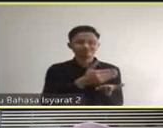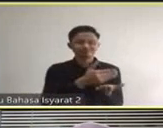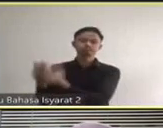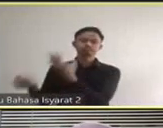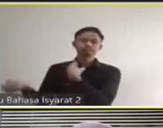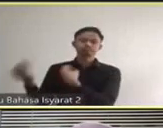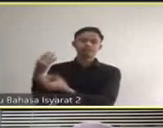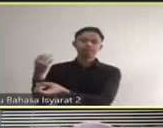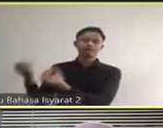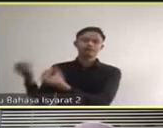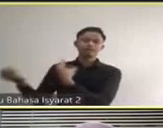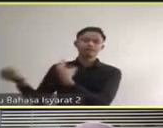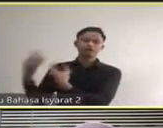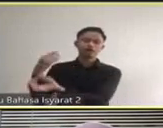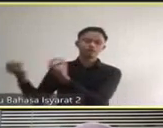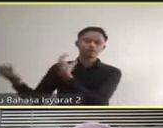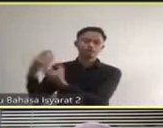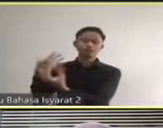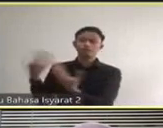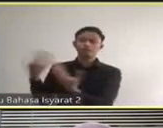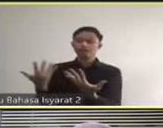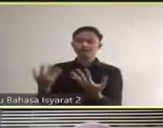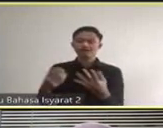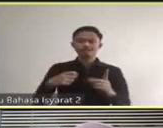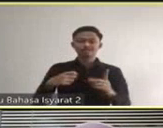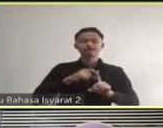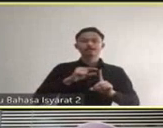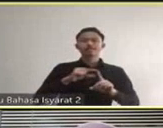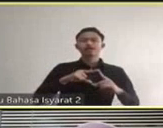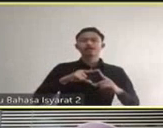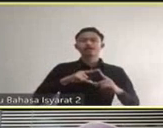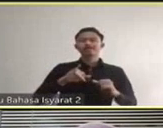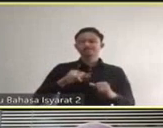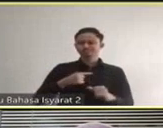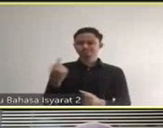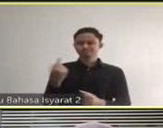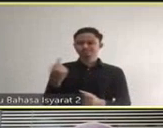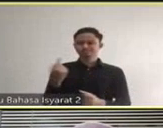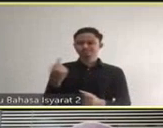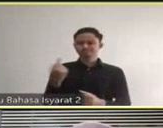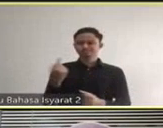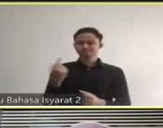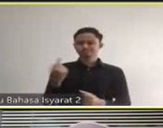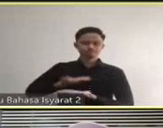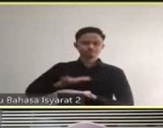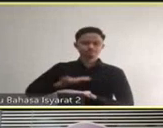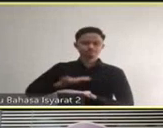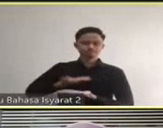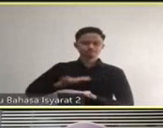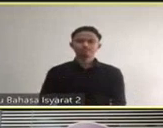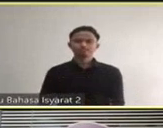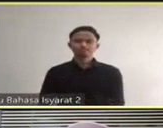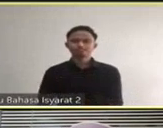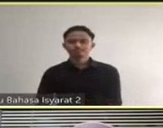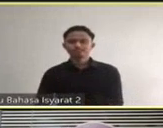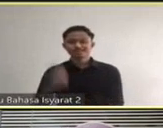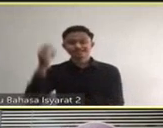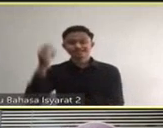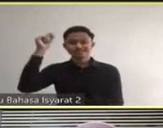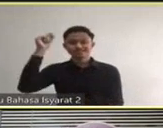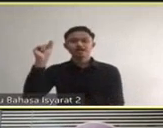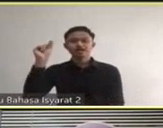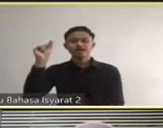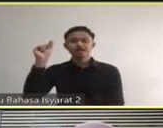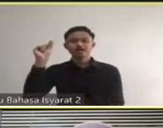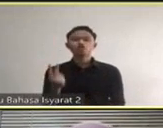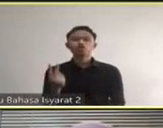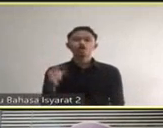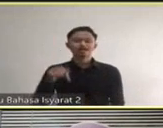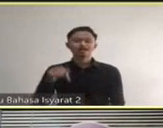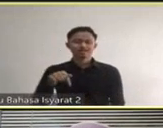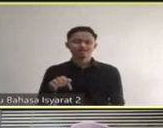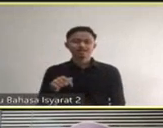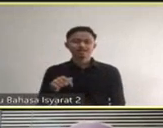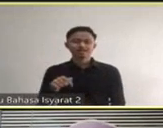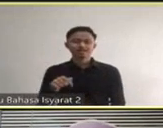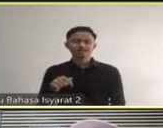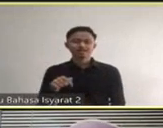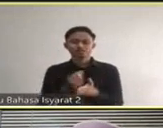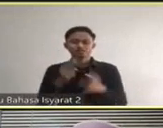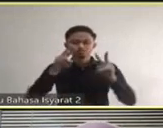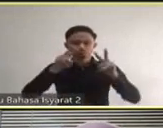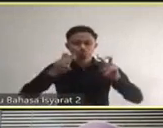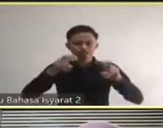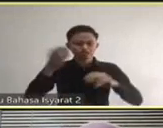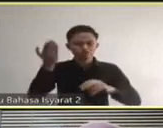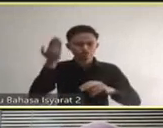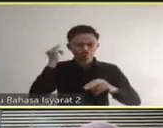dalam sebuah KPAI. Nah, ini adalah yang kedua sebenarnya. Rencananya sebenarnya ini jadi survei, tapi ketika sedang diuji